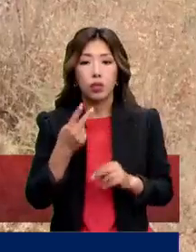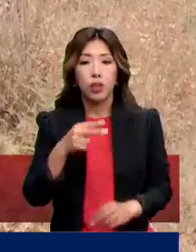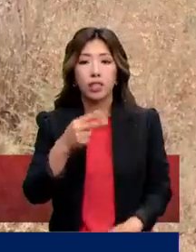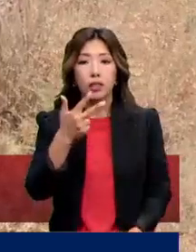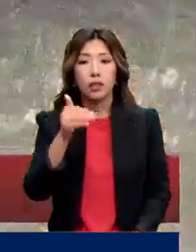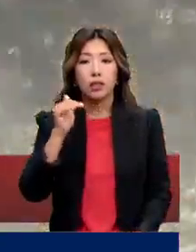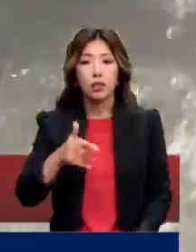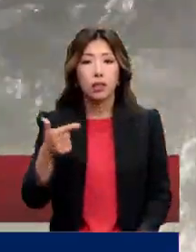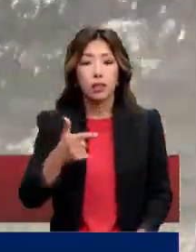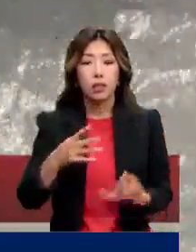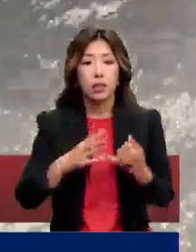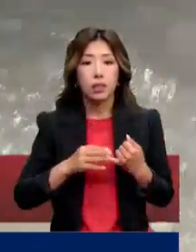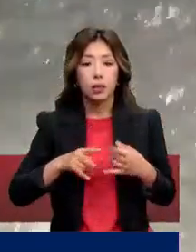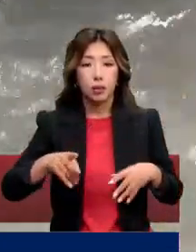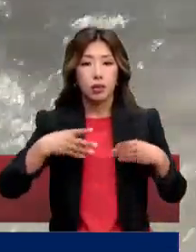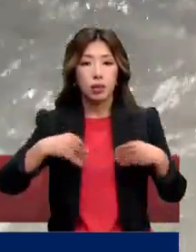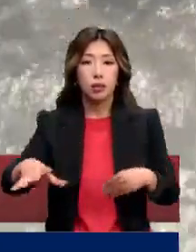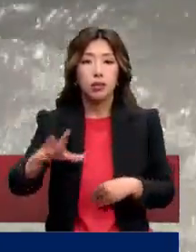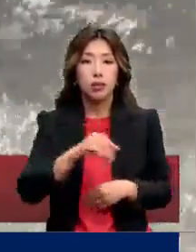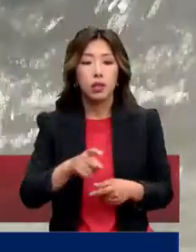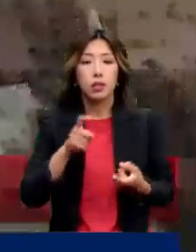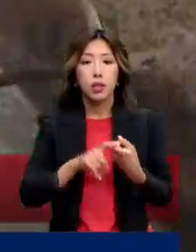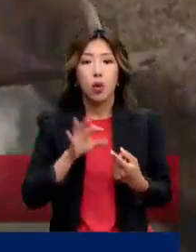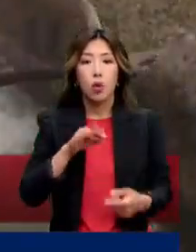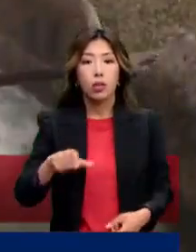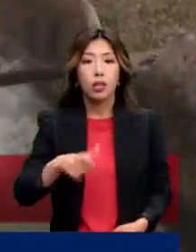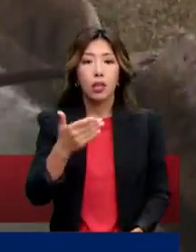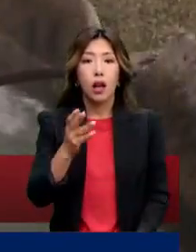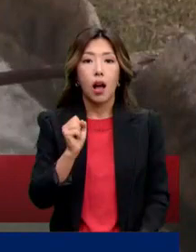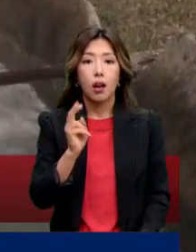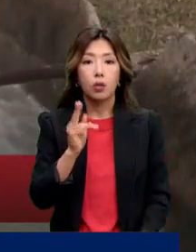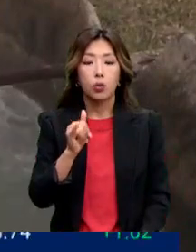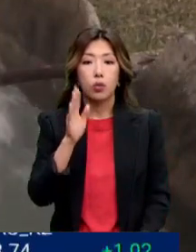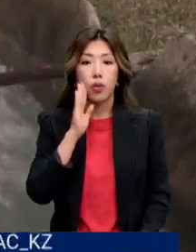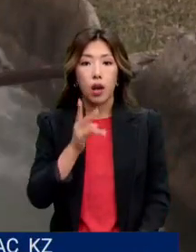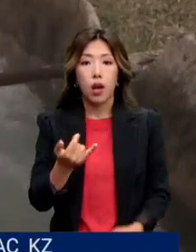тысячи гектаров орошаемых земель. Почти все они зависят от реки Аксу, которая в